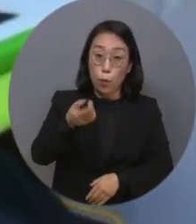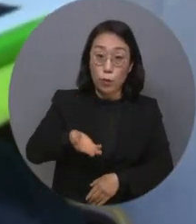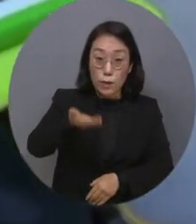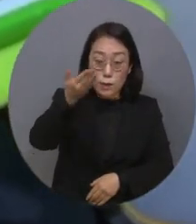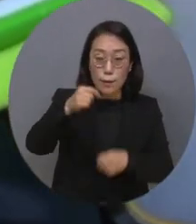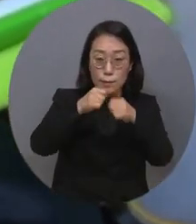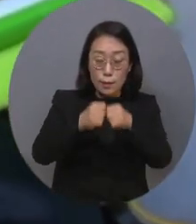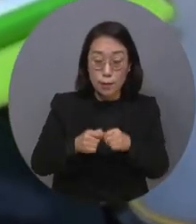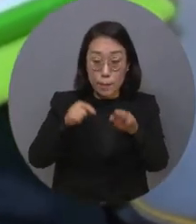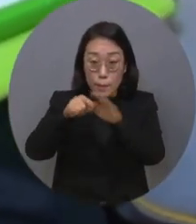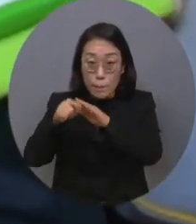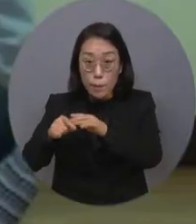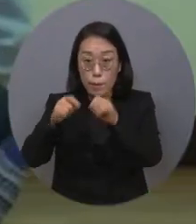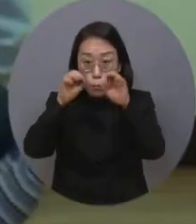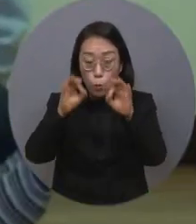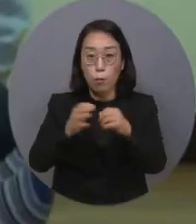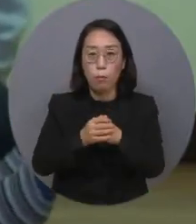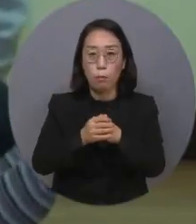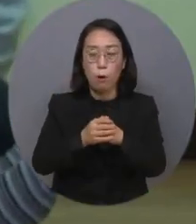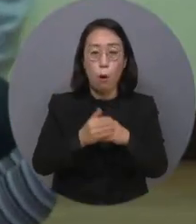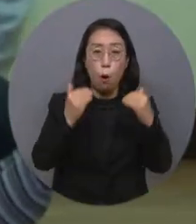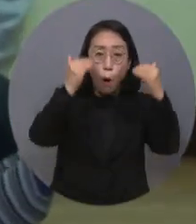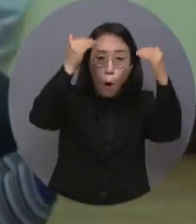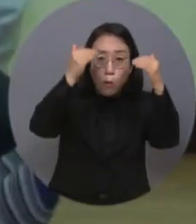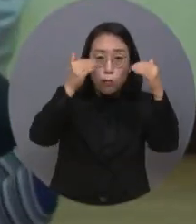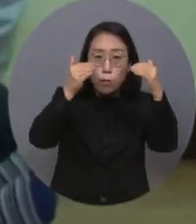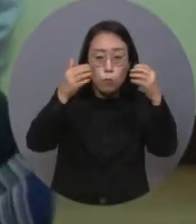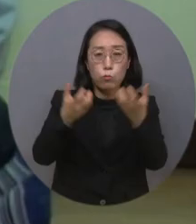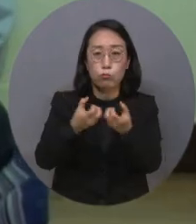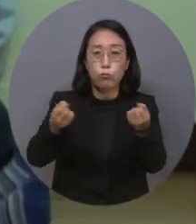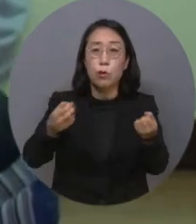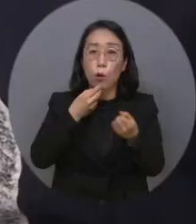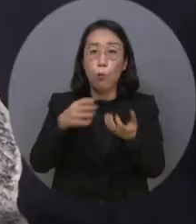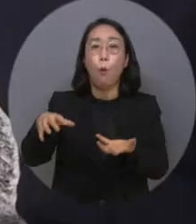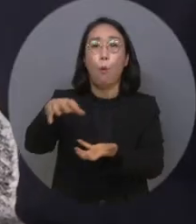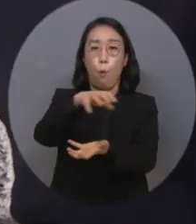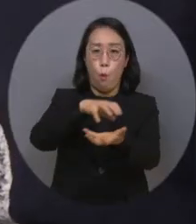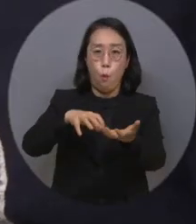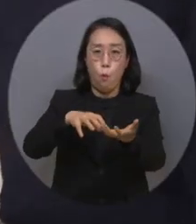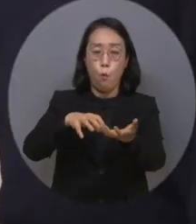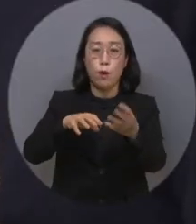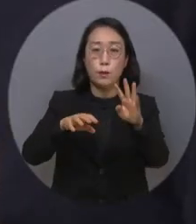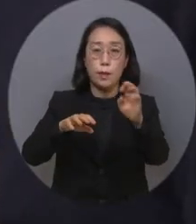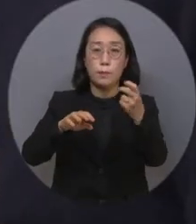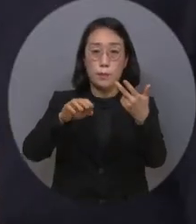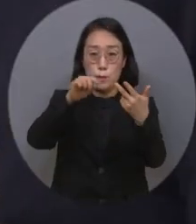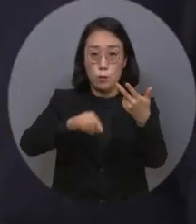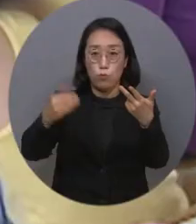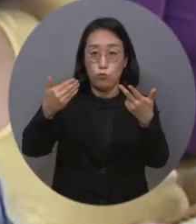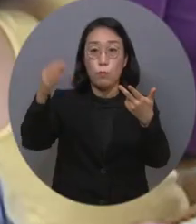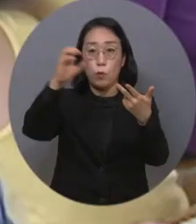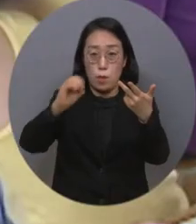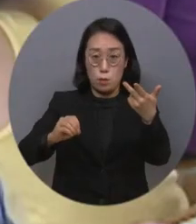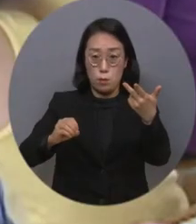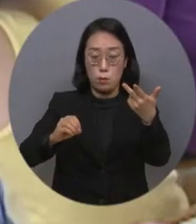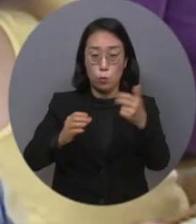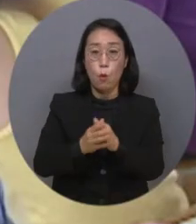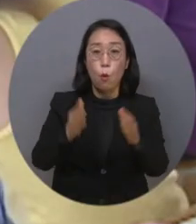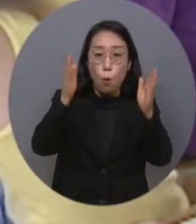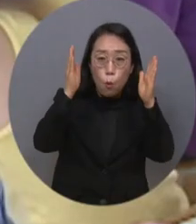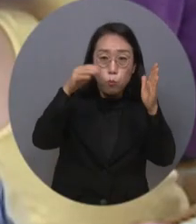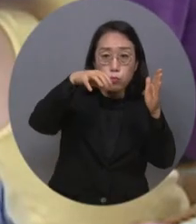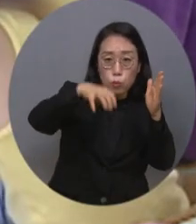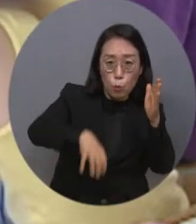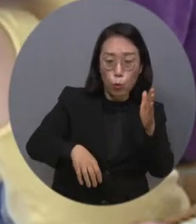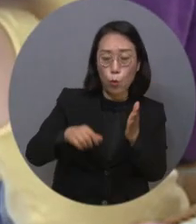결과 생활실이 성인과 분리되지 않은 곳이 47.9%를 차지했습니다. 개별 학습 공간이